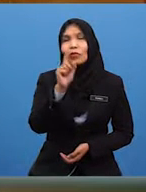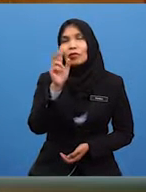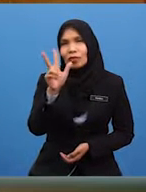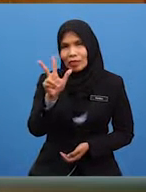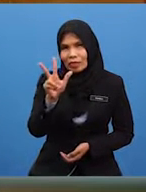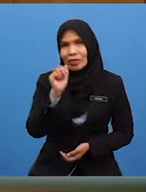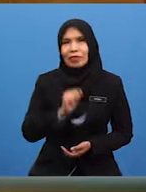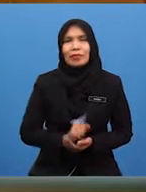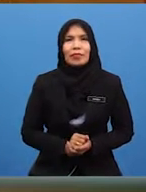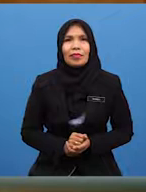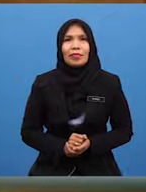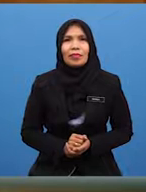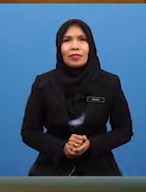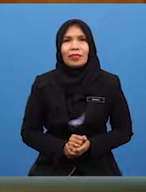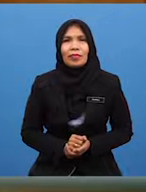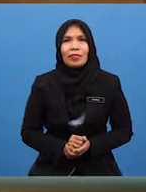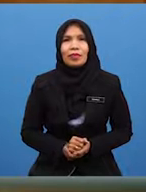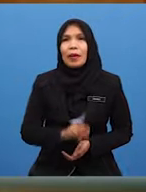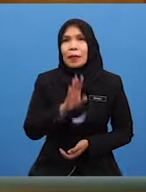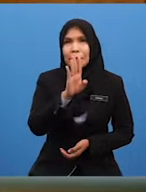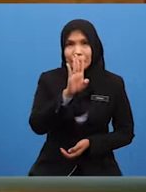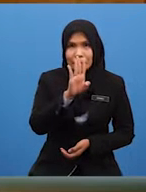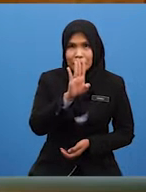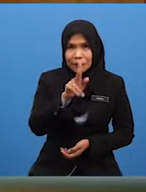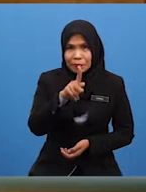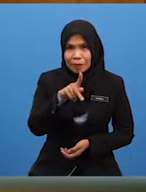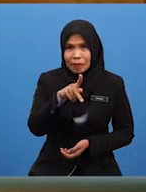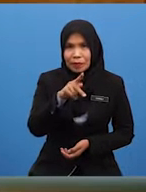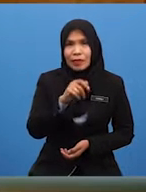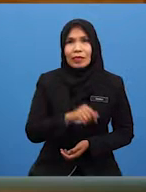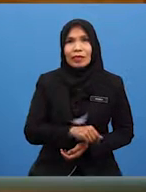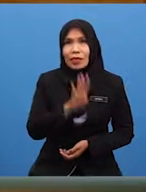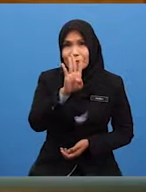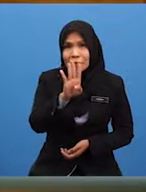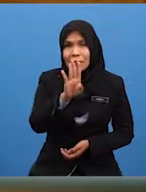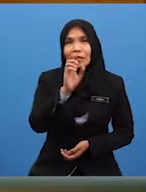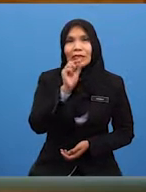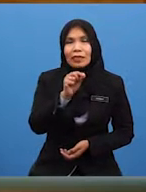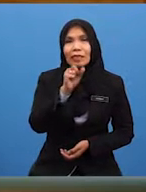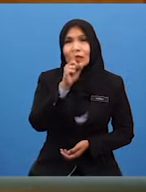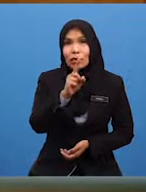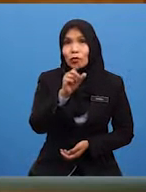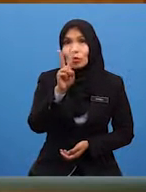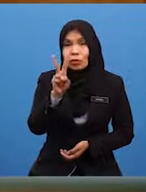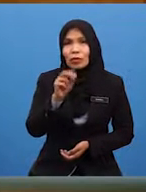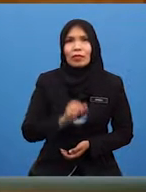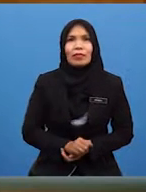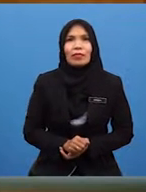3. B titik 1, 2.